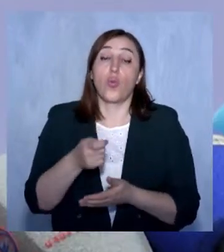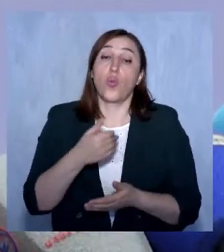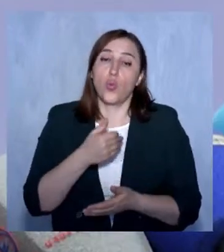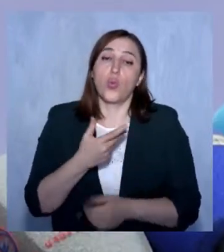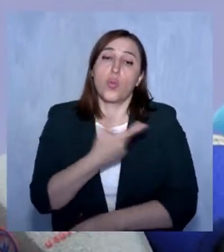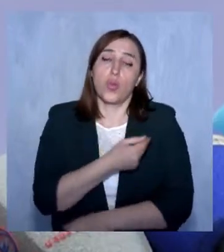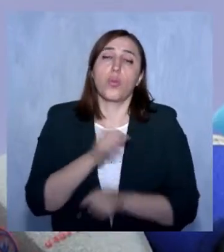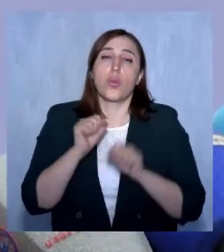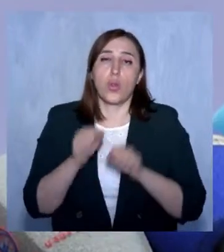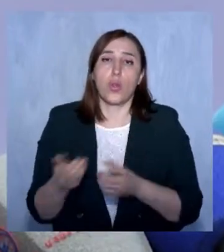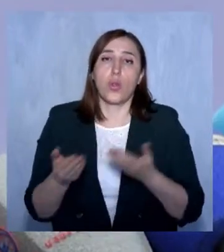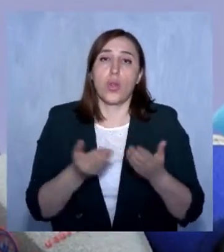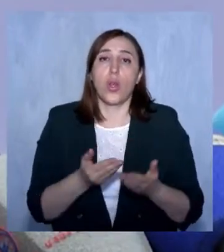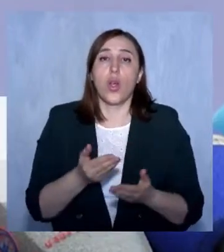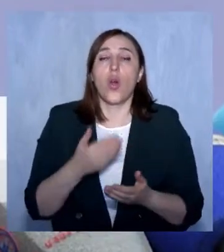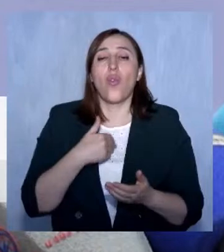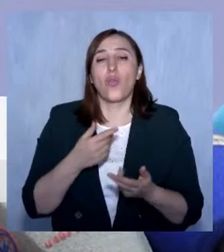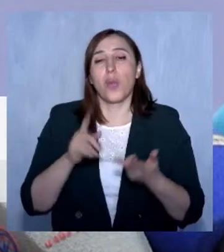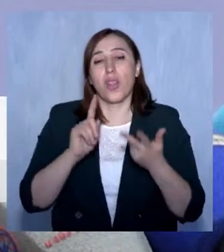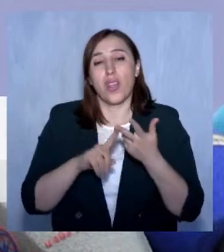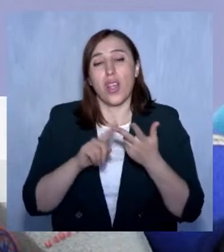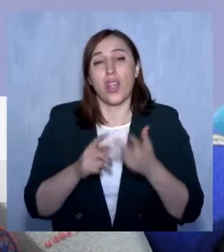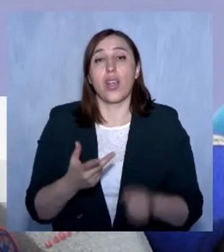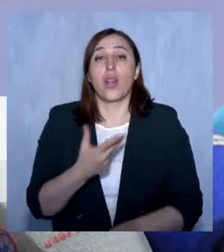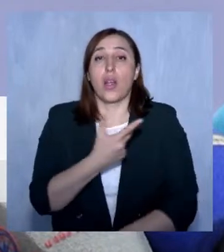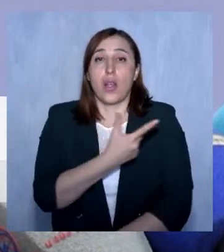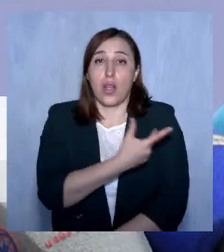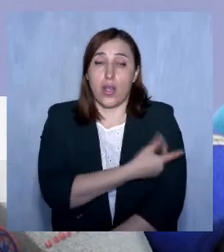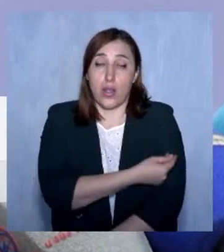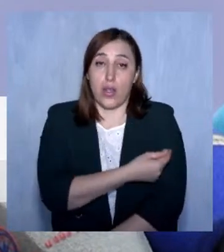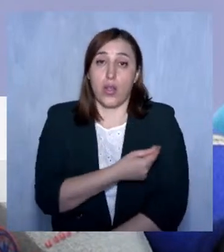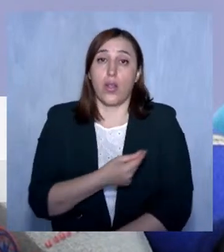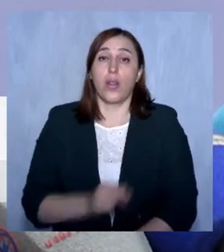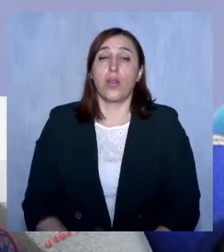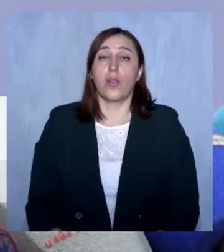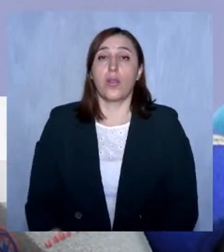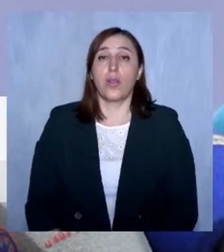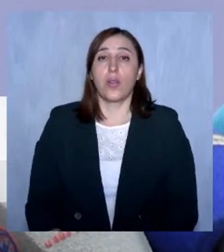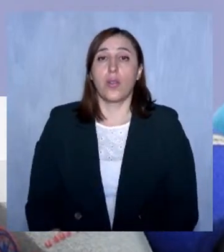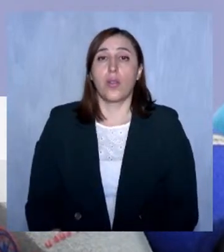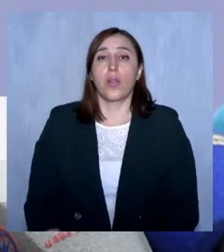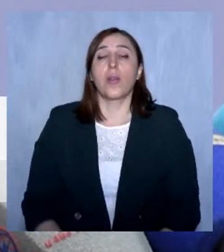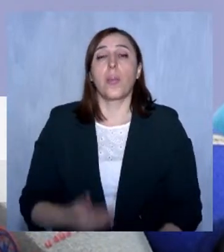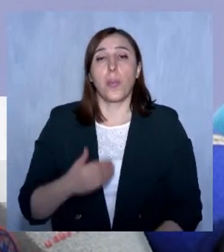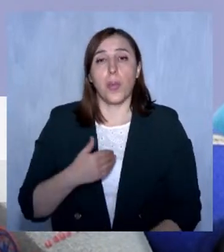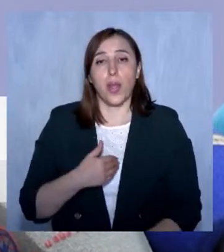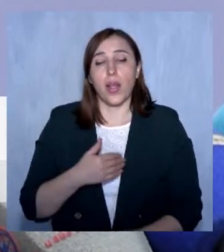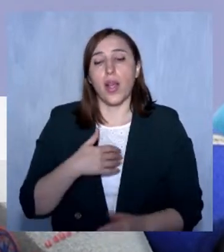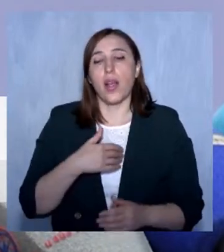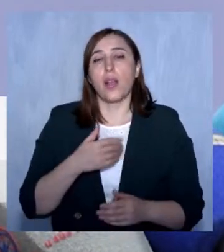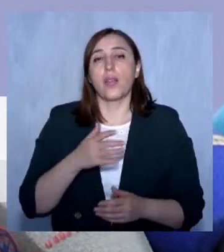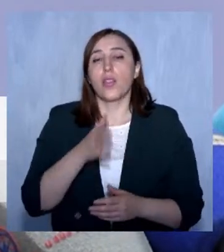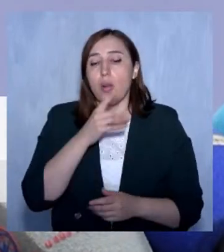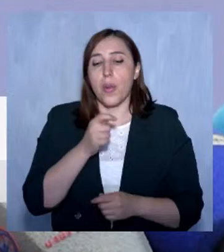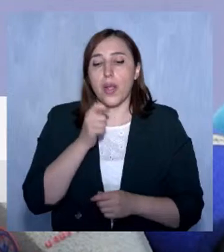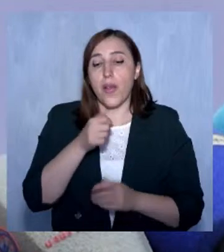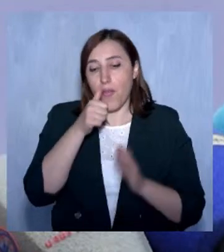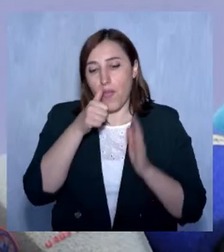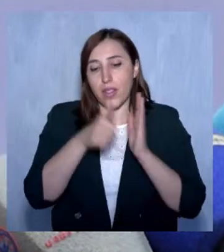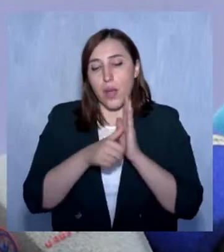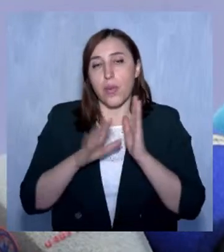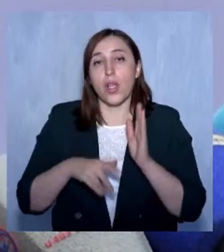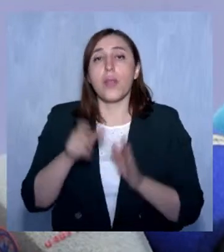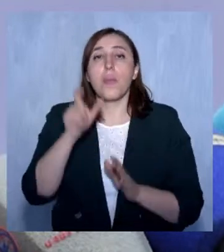պատվաստվան համար, այսինքն խթանիչ դեղաչապը ստալնալու համար, մենք սահմանել ենք վեց համսյաժամկետ։ Այսինք